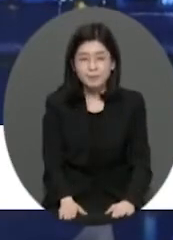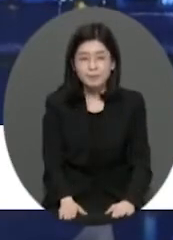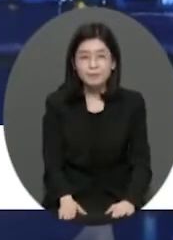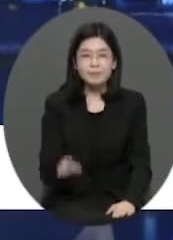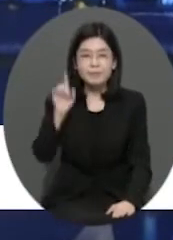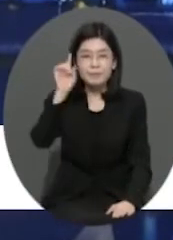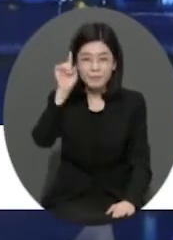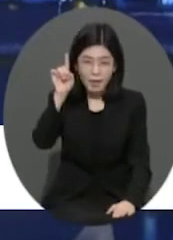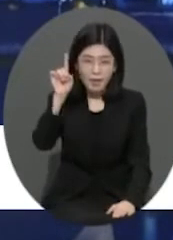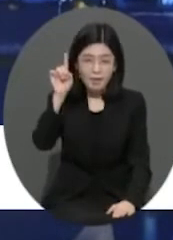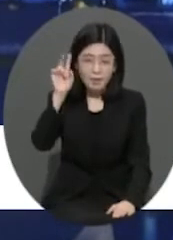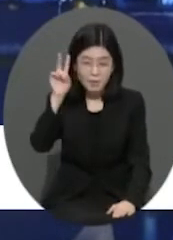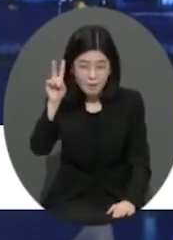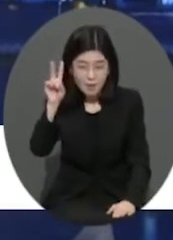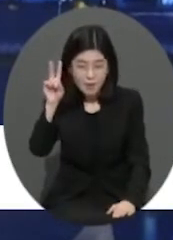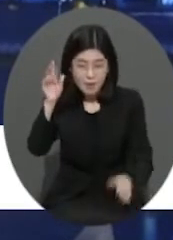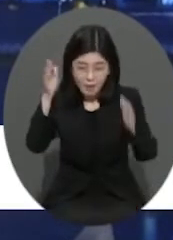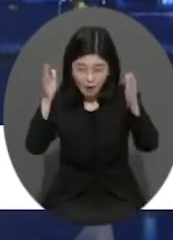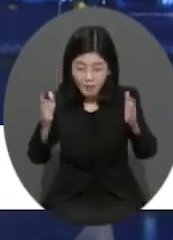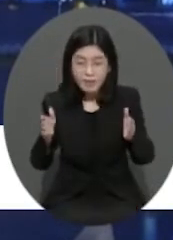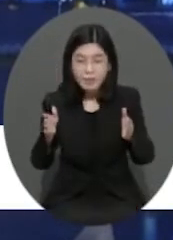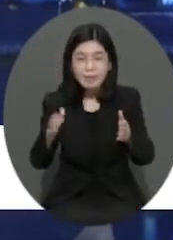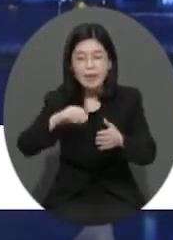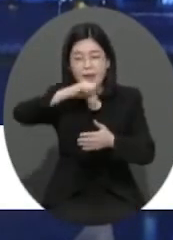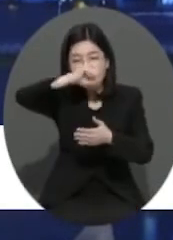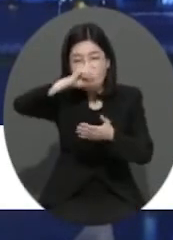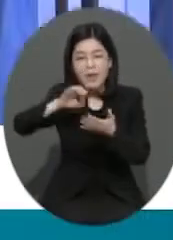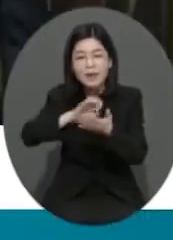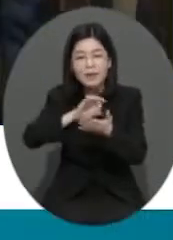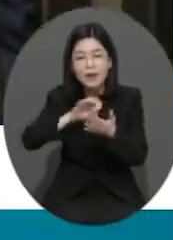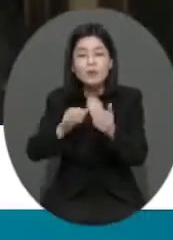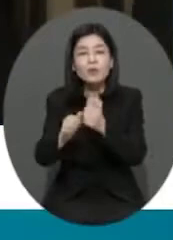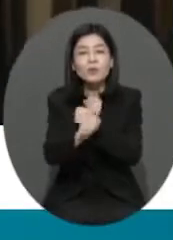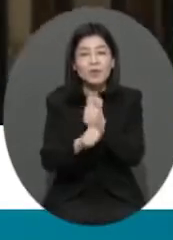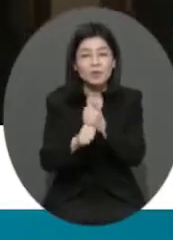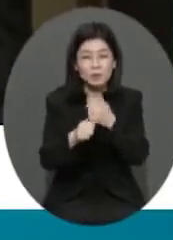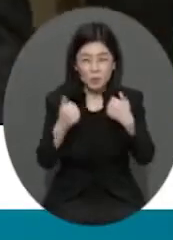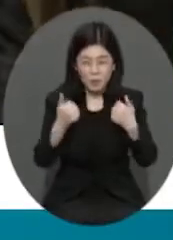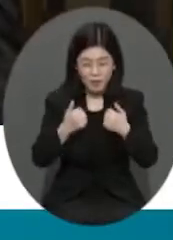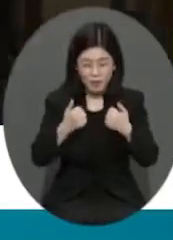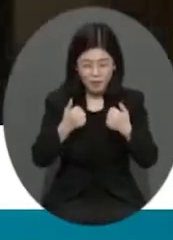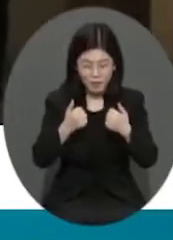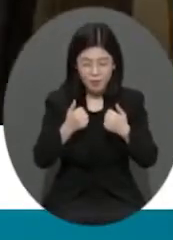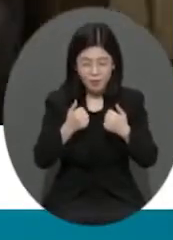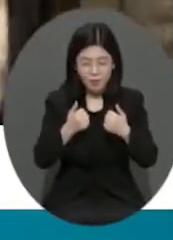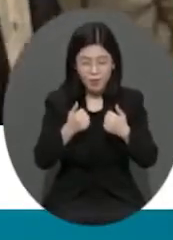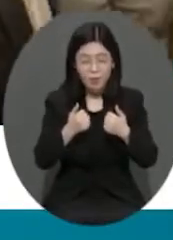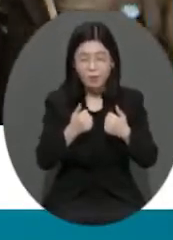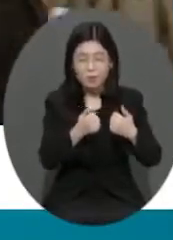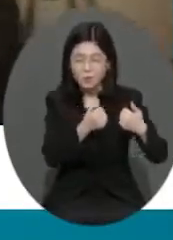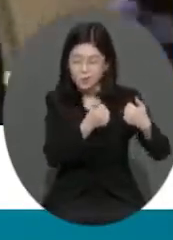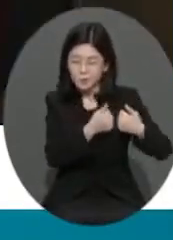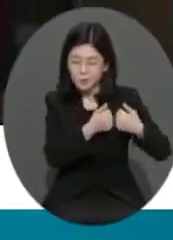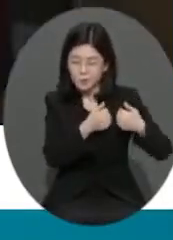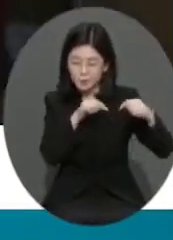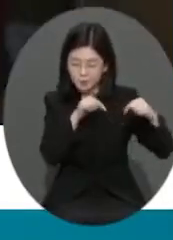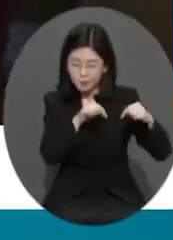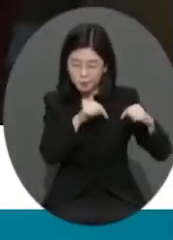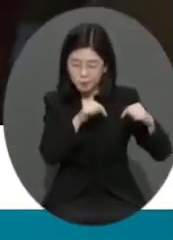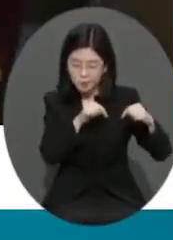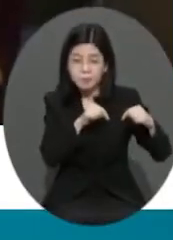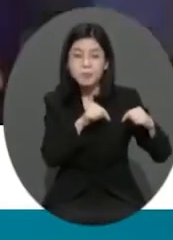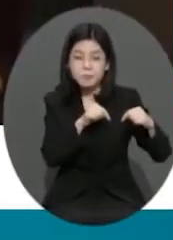결이 저희는 이제 개수 조정 소리 라고 부르는데 이 안에서 뭐 그런 논의가 첨예하게 있을 것 같습니다 다만